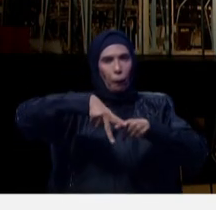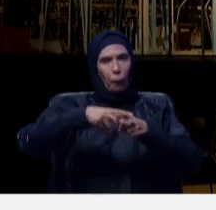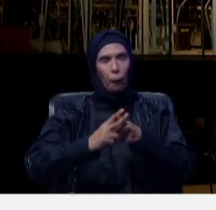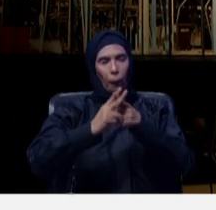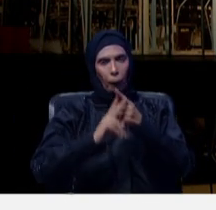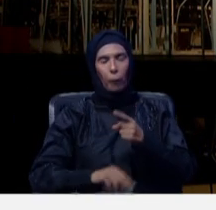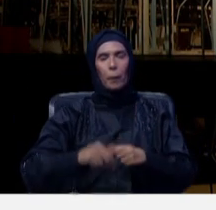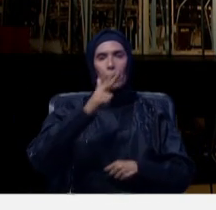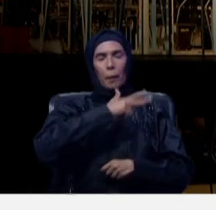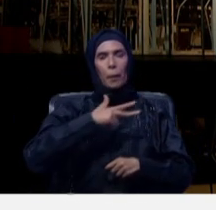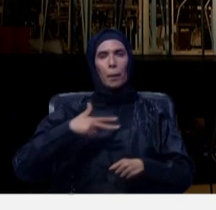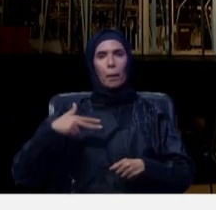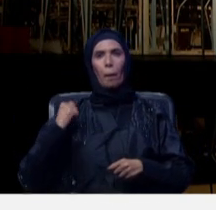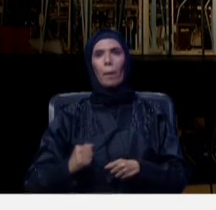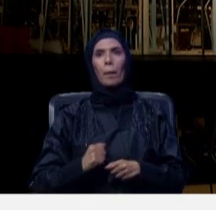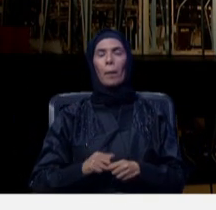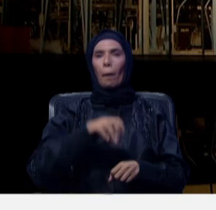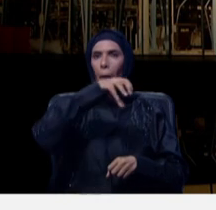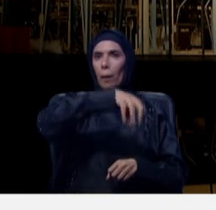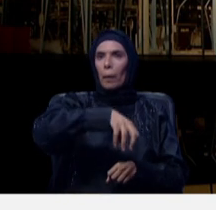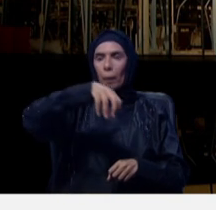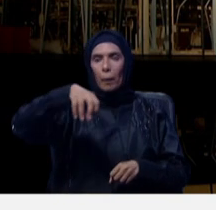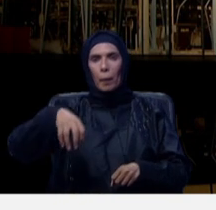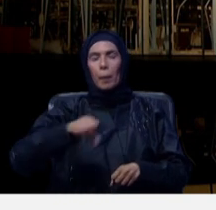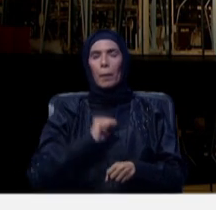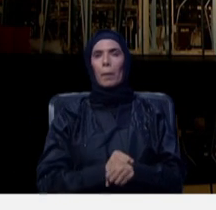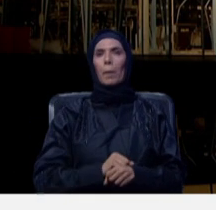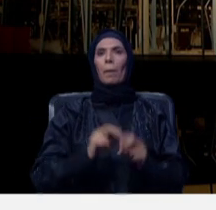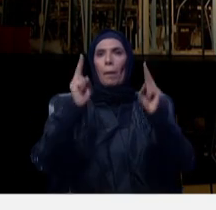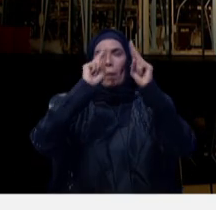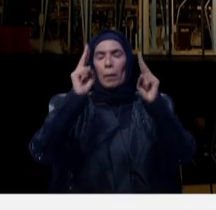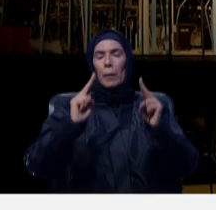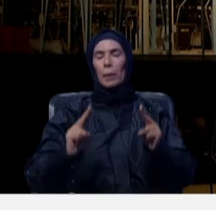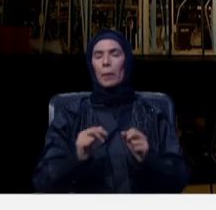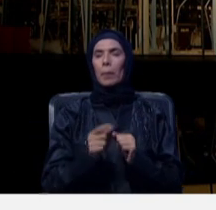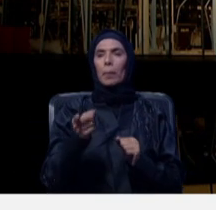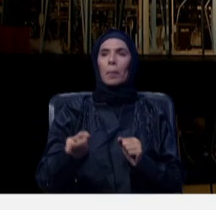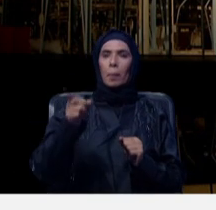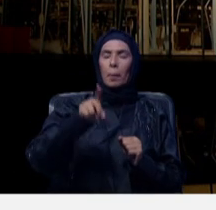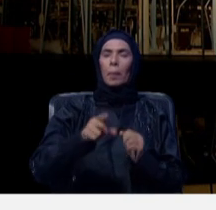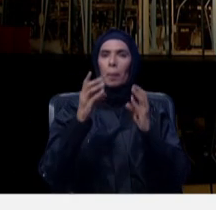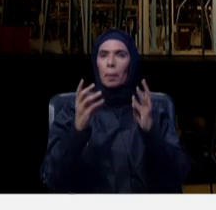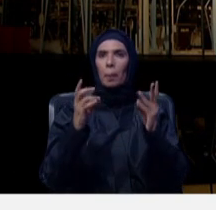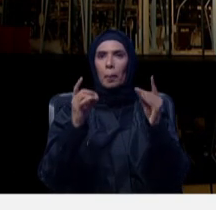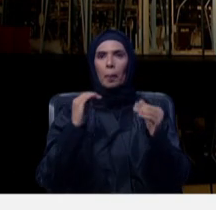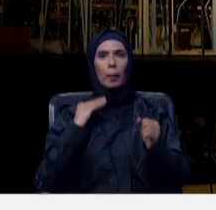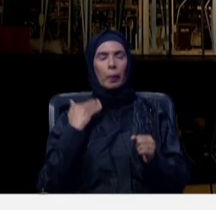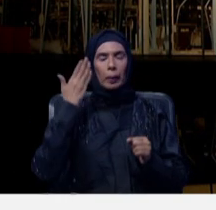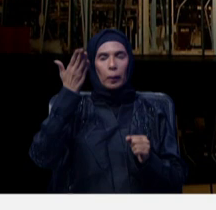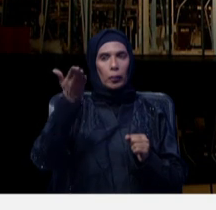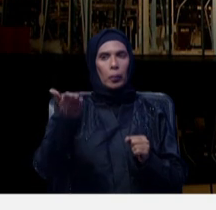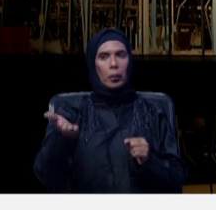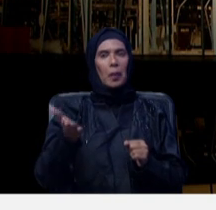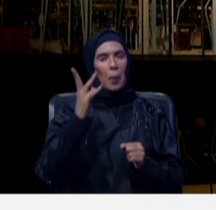الحكومي وقطاع النقل وتزويد الكهرباء والقطاعات العامة، ناهيك عن العديد من المبادرات التي